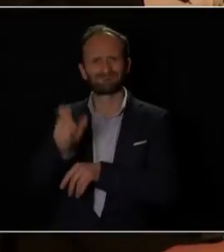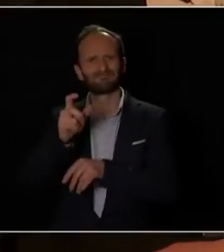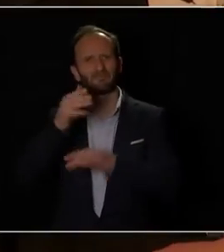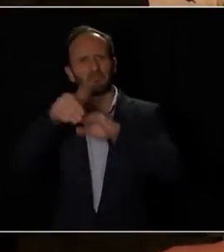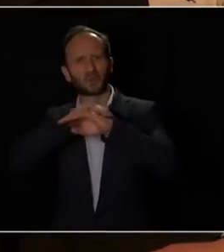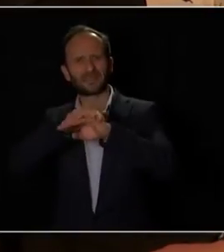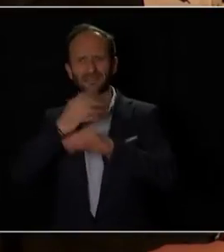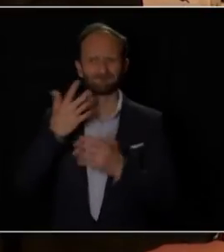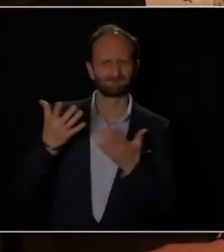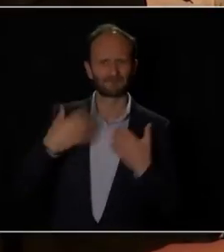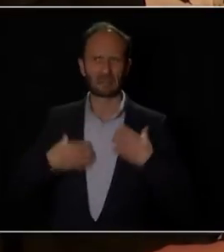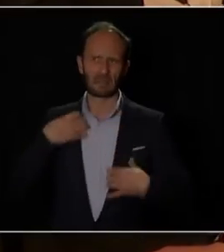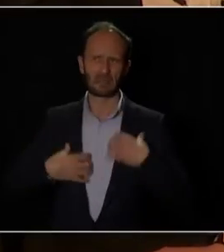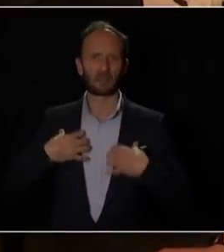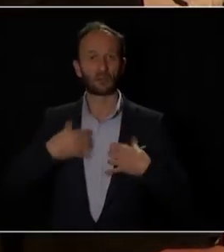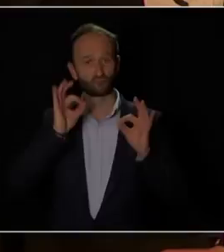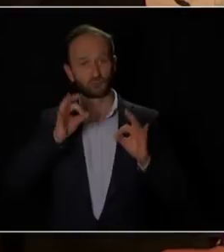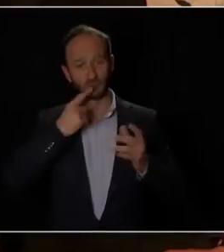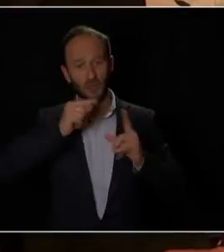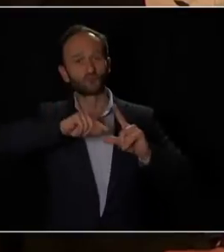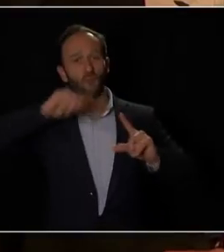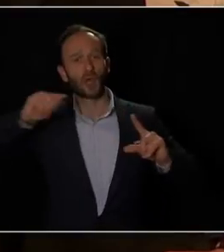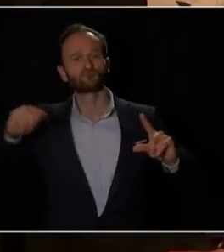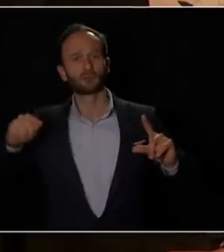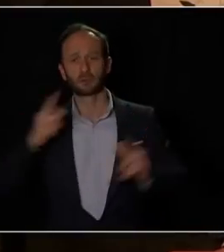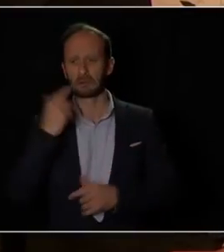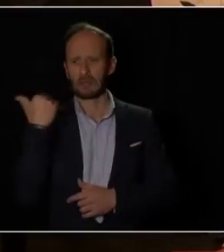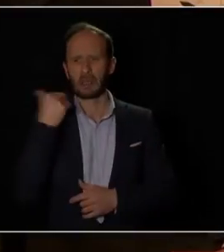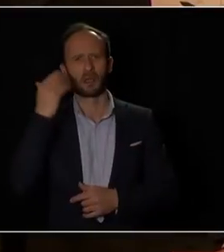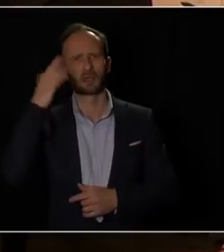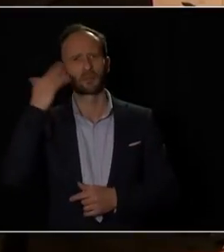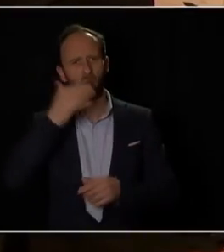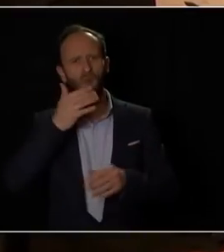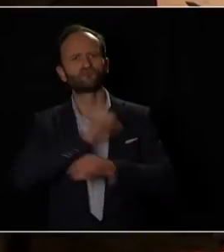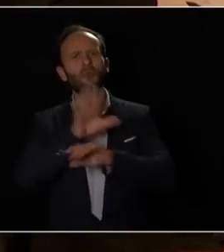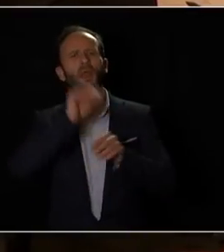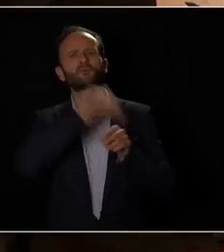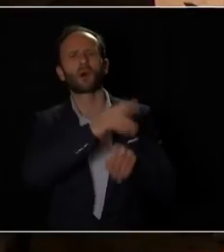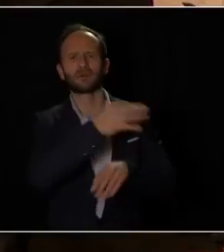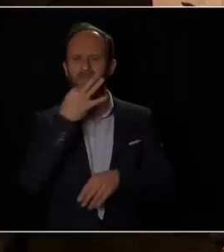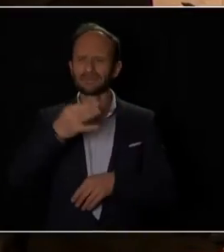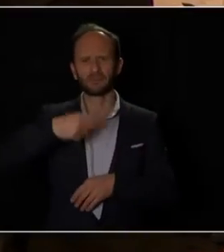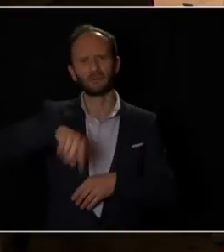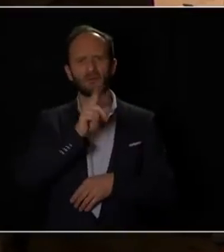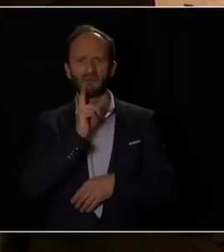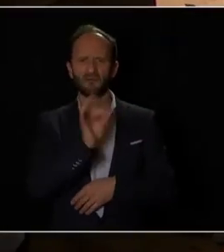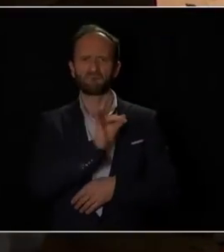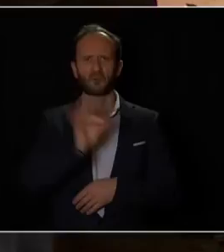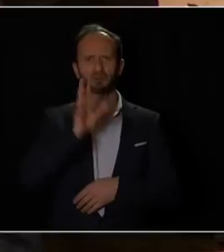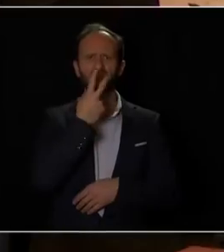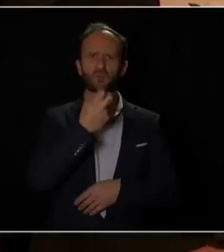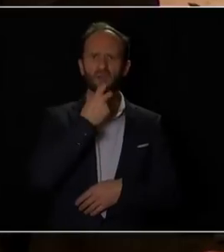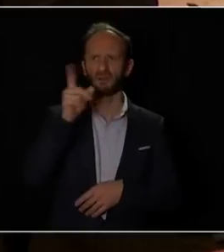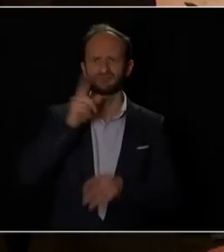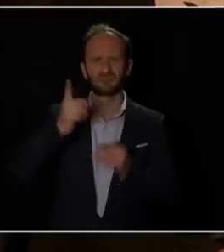très inquiétant qu'avait fait paraître un journal du soir qui disait que l'attachement des Français à la démocratie baissait, et de